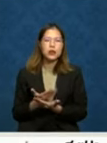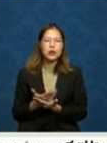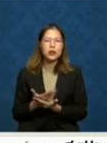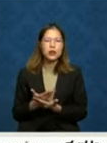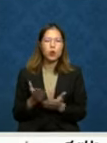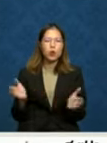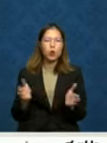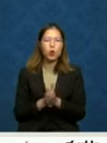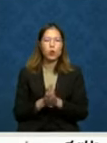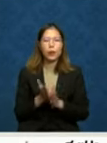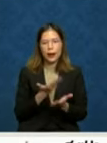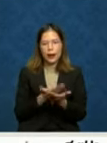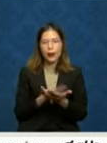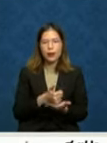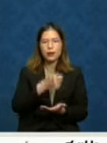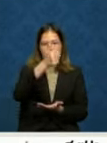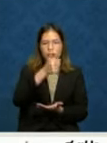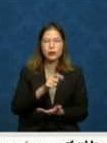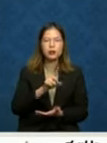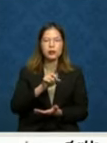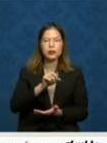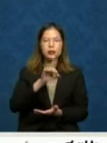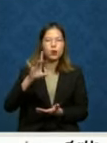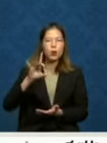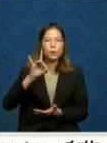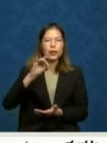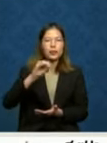27,973,281.26 บาทรวมรายได้